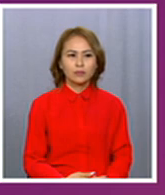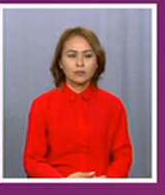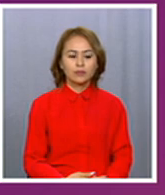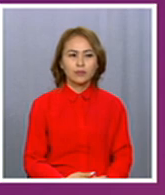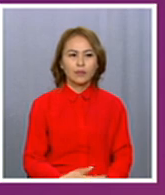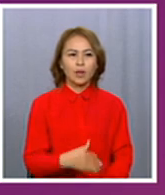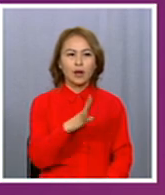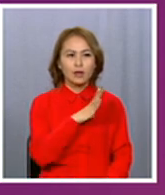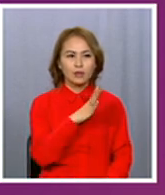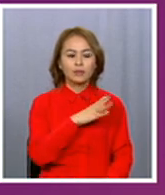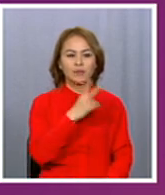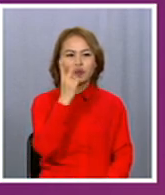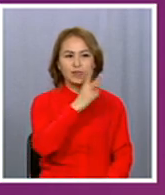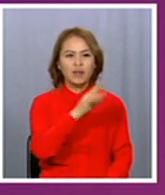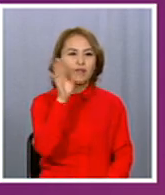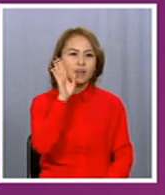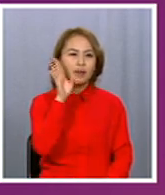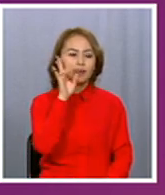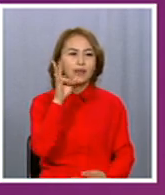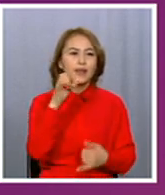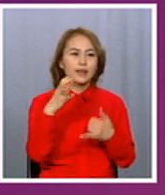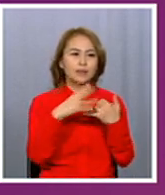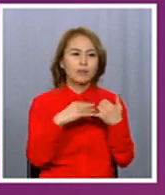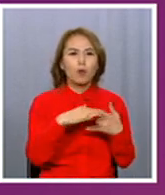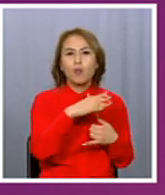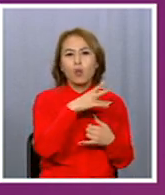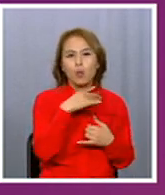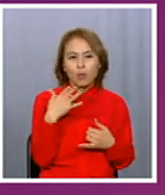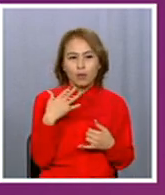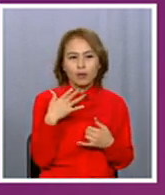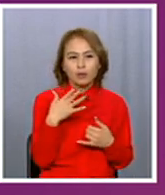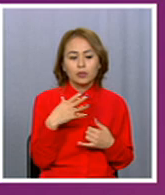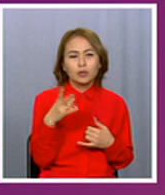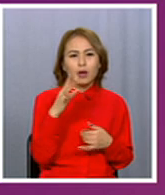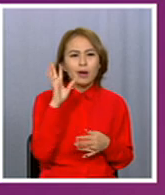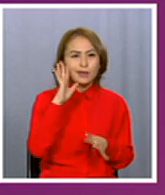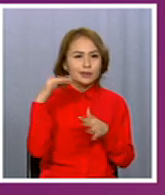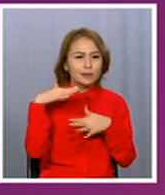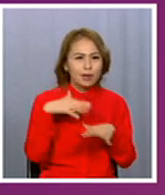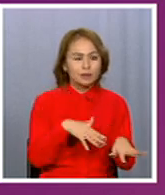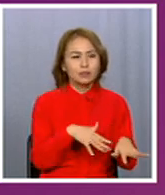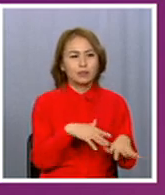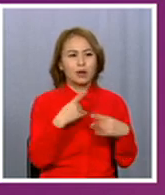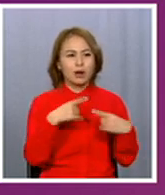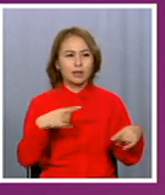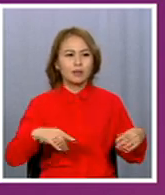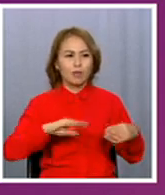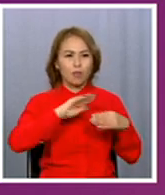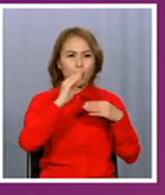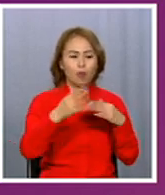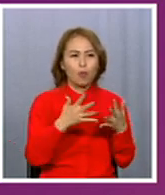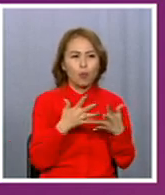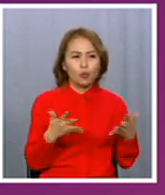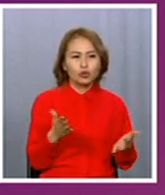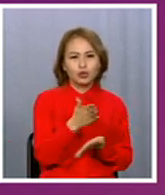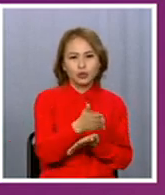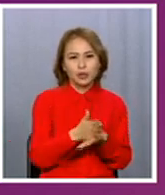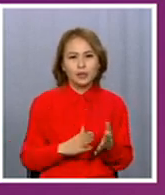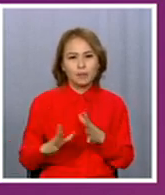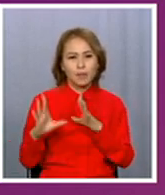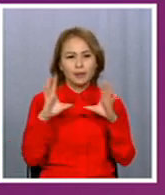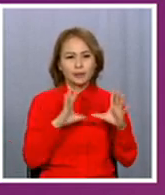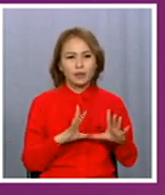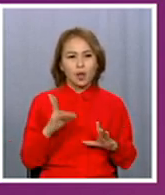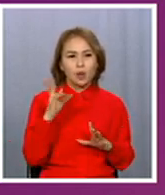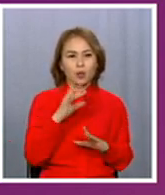Казалось бы, воды на Земле сколько угодно. Океаны и моря покрывают большую часть планеты, но